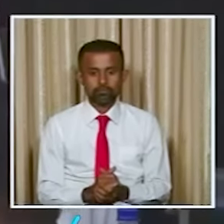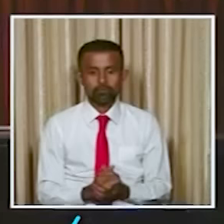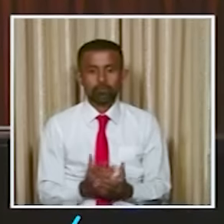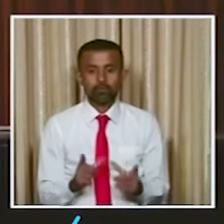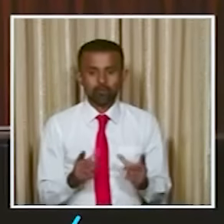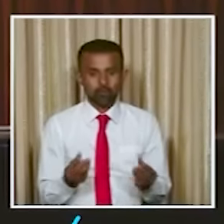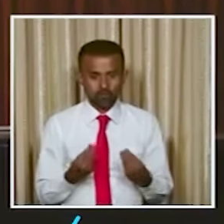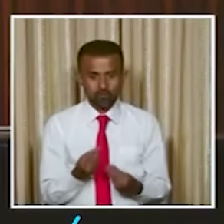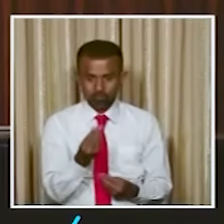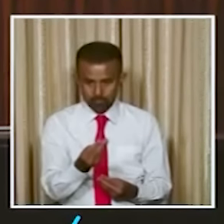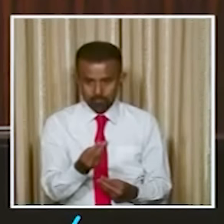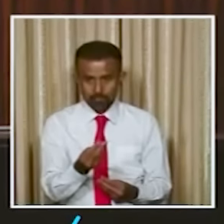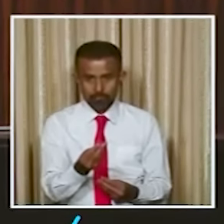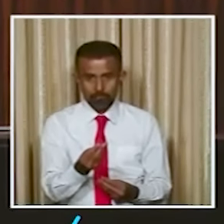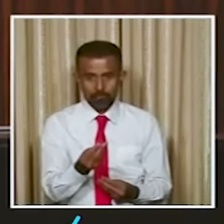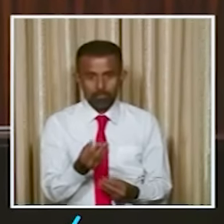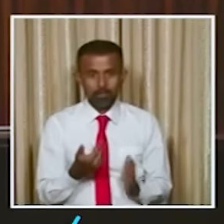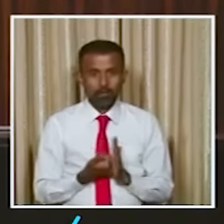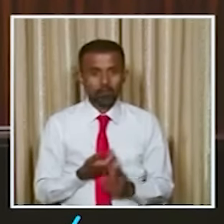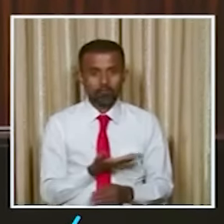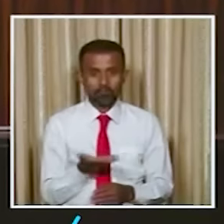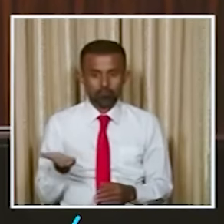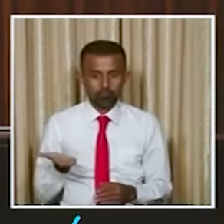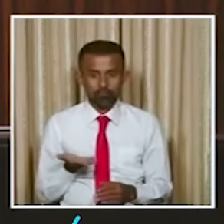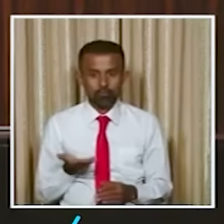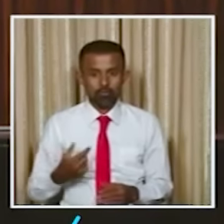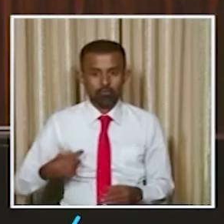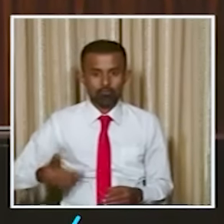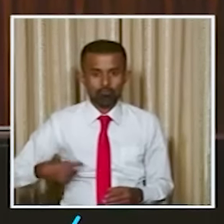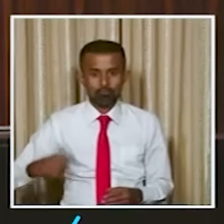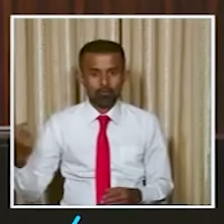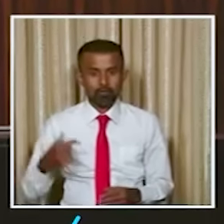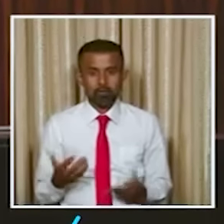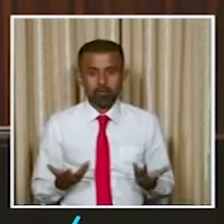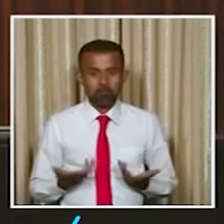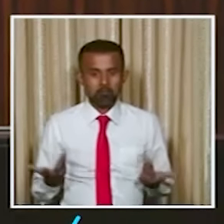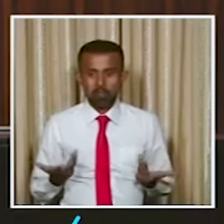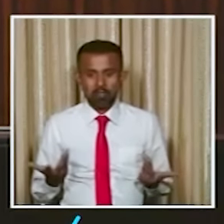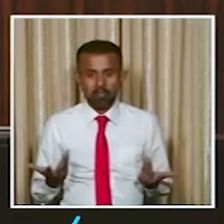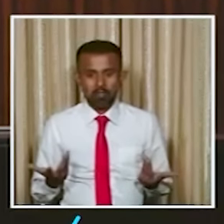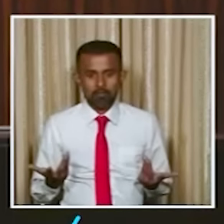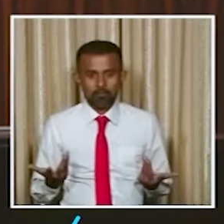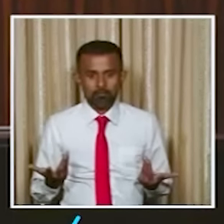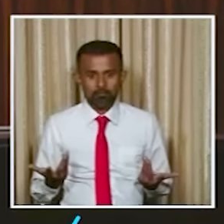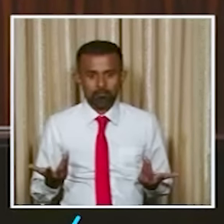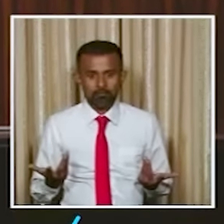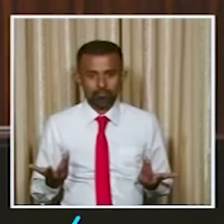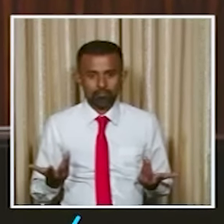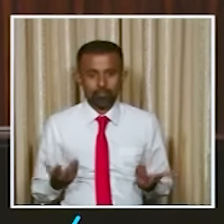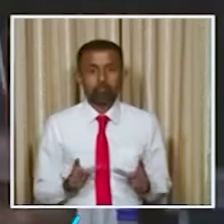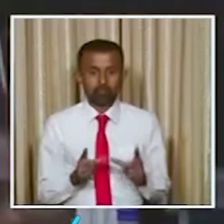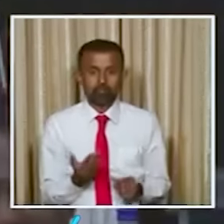ගරු ඇමතුමා, මේ ගරු සභාවට ජංගම දුරරතන ගේන්න බැහැ. ඉතින් ඒ නිසා මම ඔබතුමාගේ අවසරය